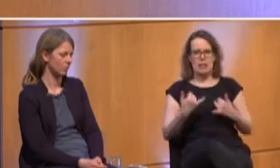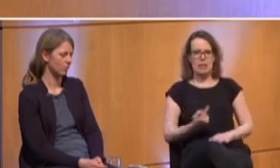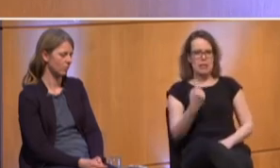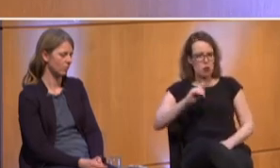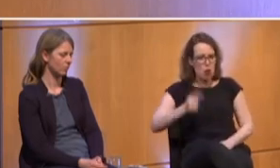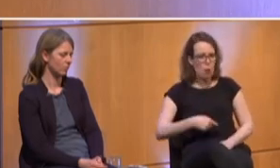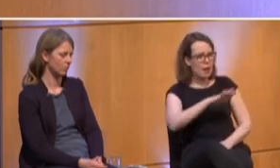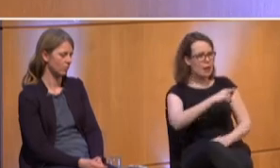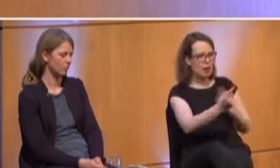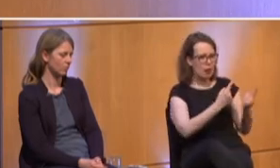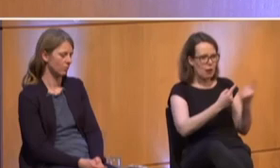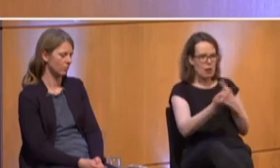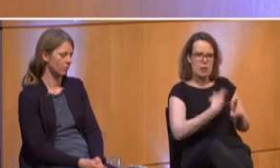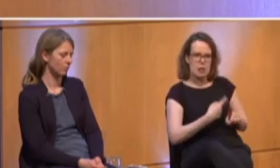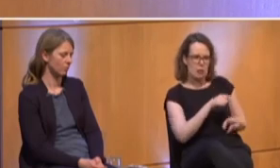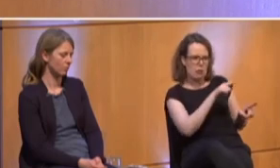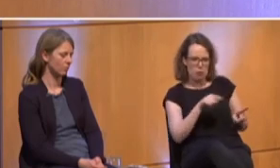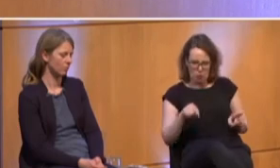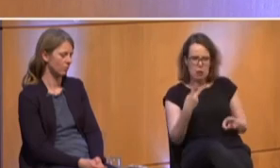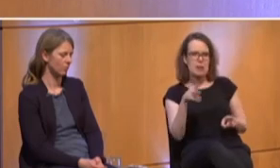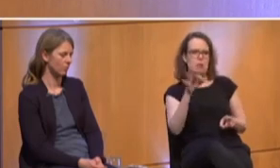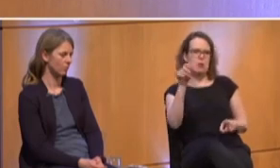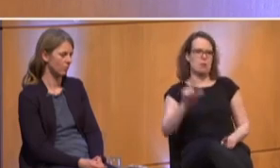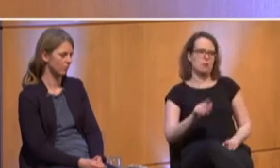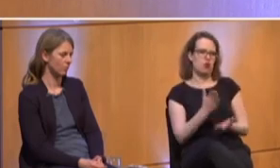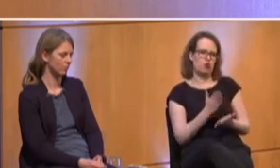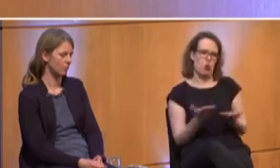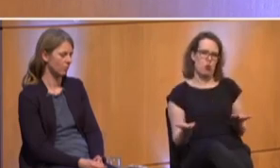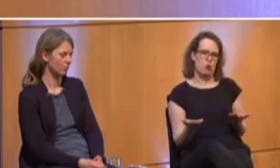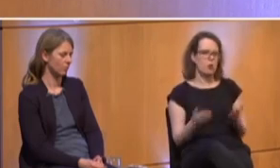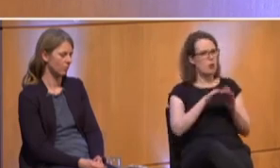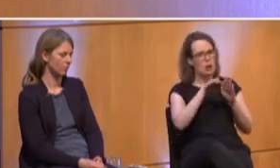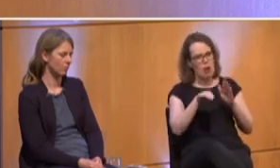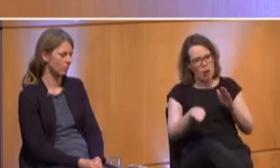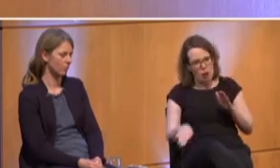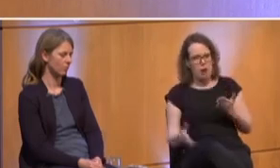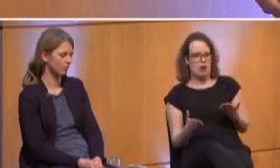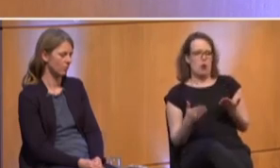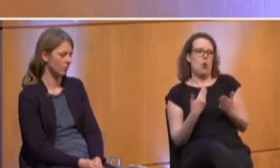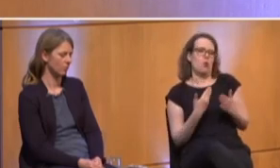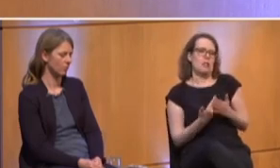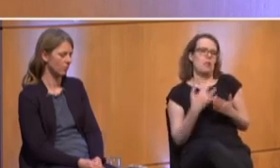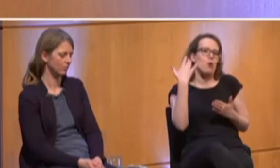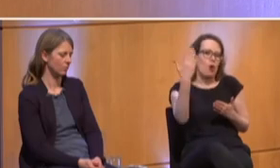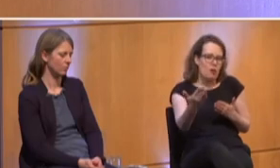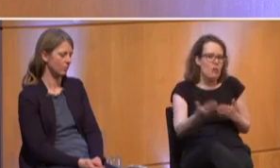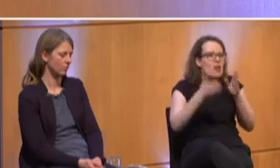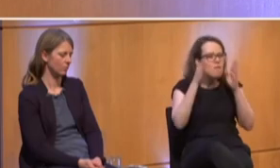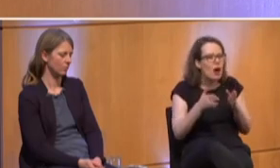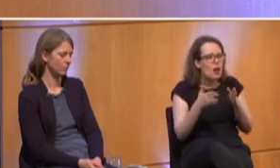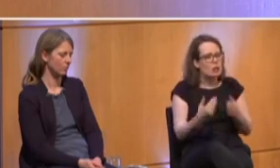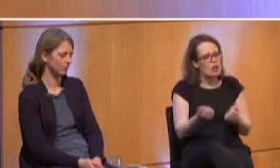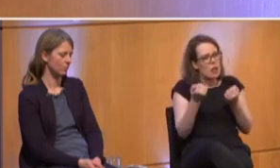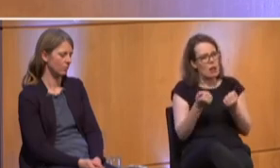der Effekt ist ja noch nicht zu Ende. So, das sind die Größenordnungen. Das heißt, wir laufen doch in einen absoluten Fachkräftemangel rein, das sehen wir auch jeden Tag in der